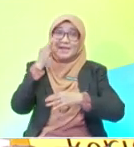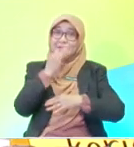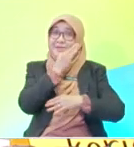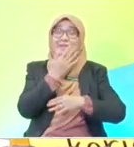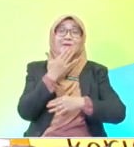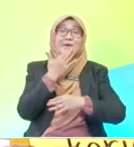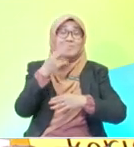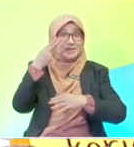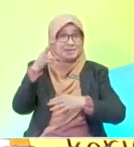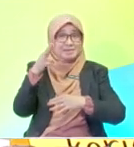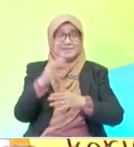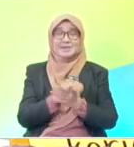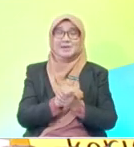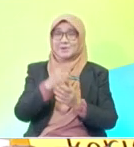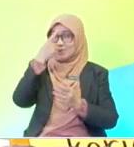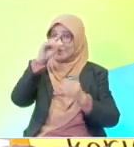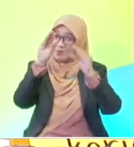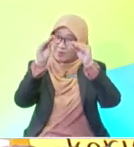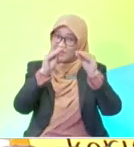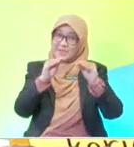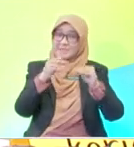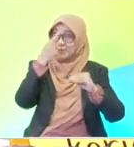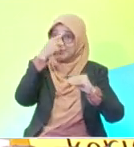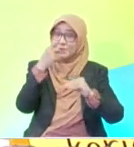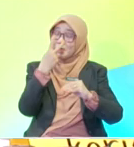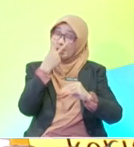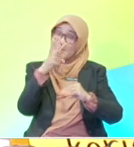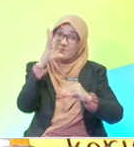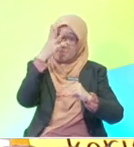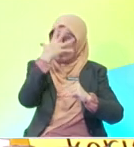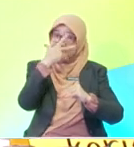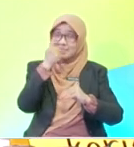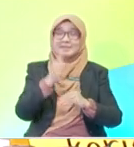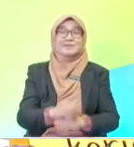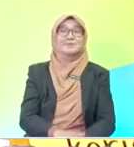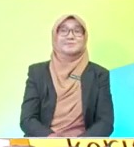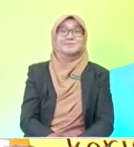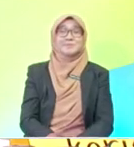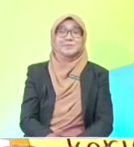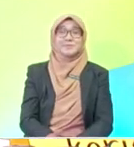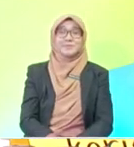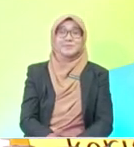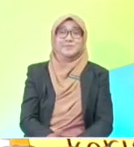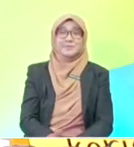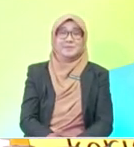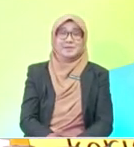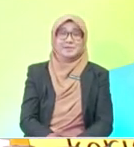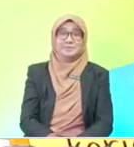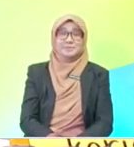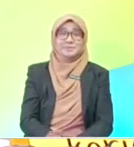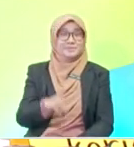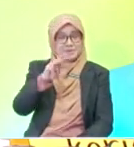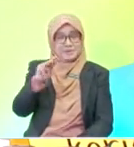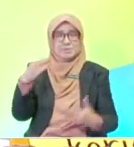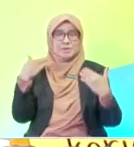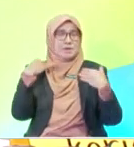tak ada pun lambang-lambang warna tu. Kita hanya nak cantikkan, kita kena kemaskan. Okey. Kalau macam murid-murid ada idea